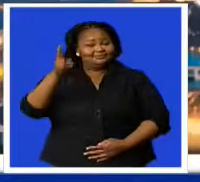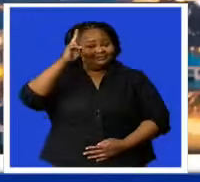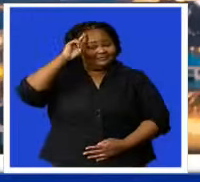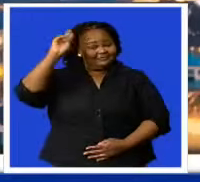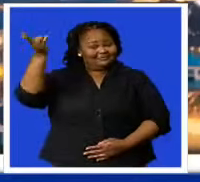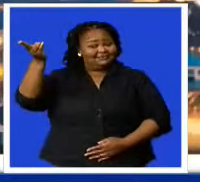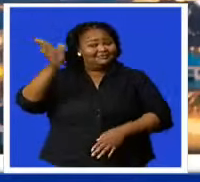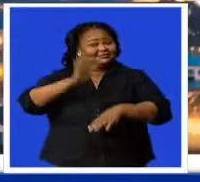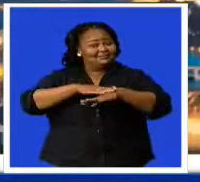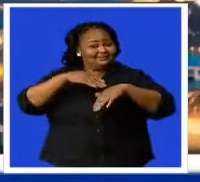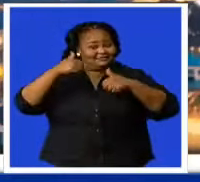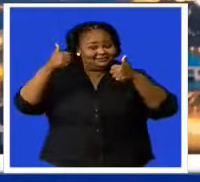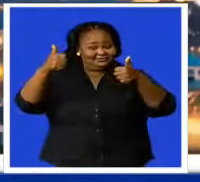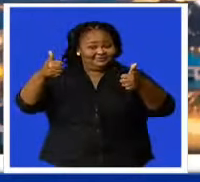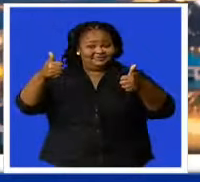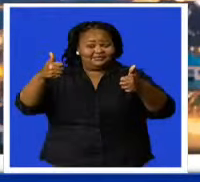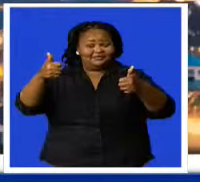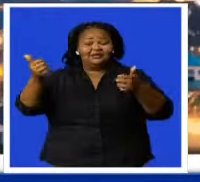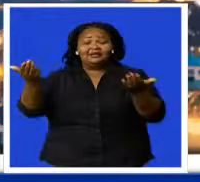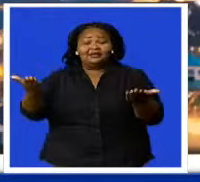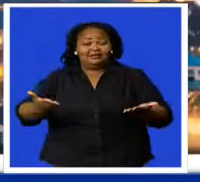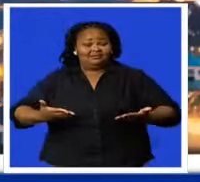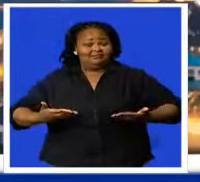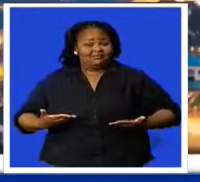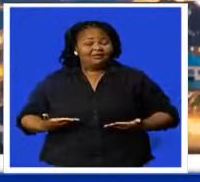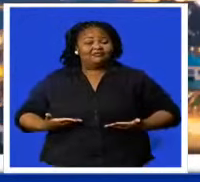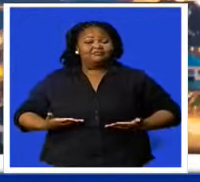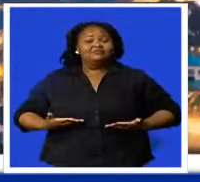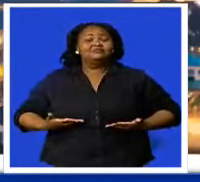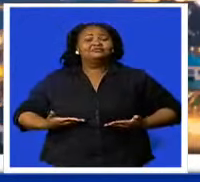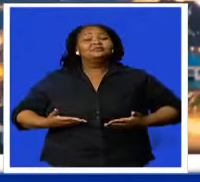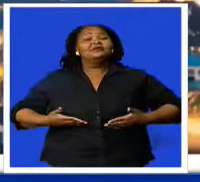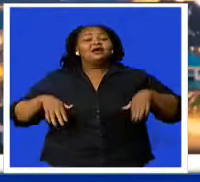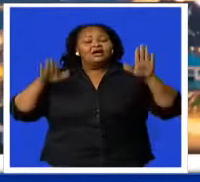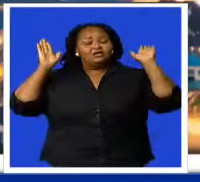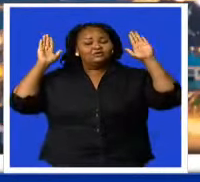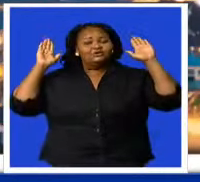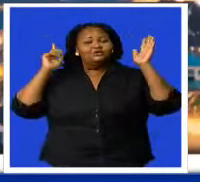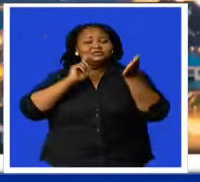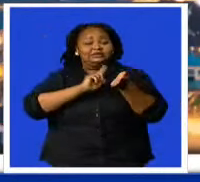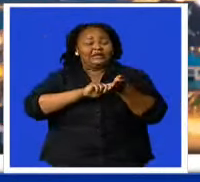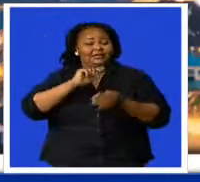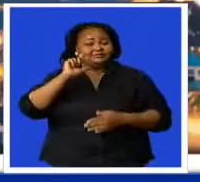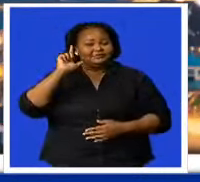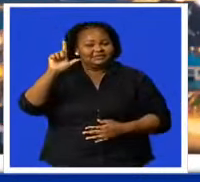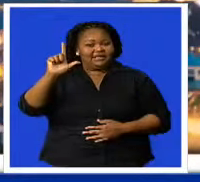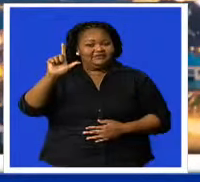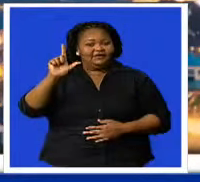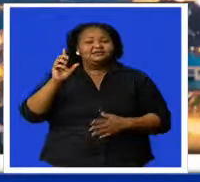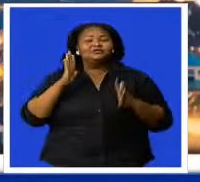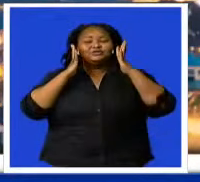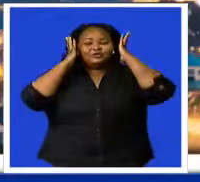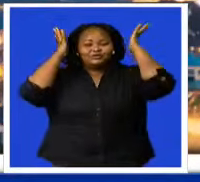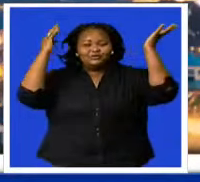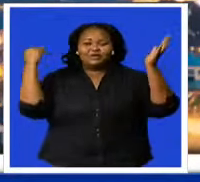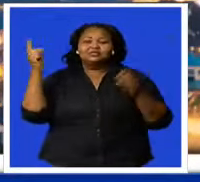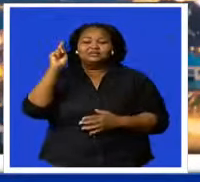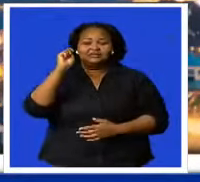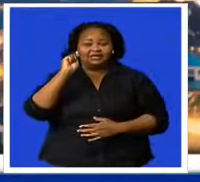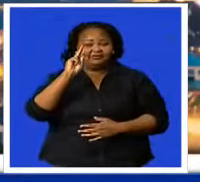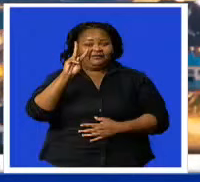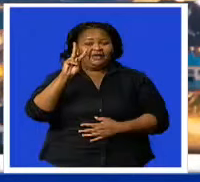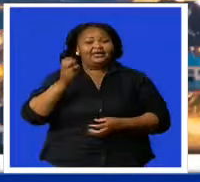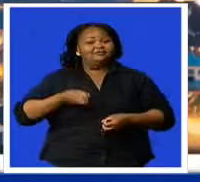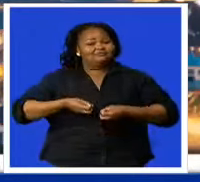Lishonile maswati la mahle lishonile nenebenkosi lenhle yemukulani nathi Tindzaba tensimbi yesikhombisa utethulelwa ngomsakato wetithombe